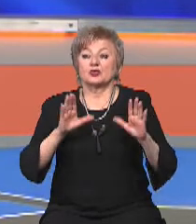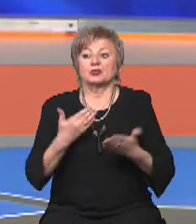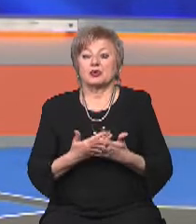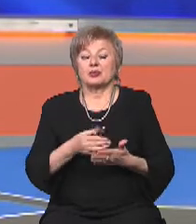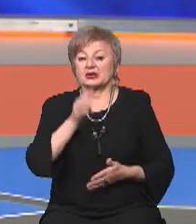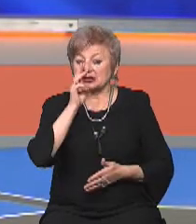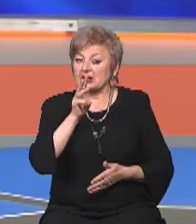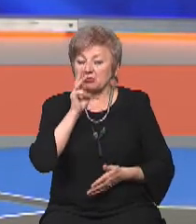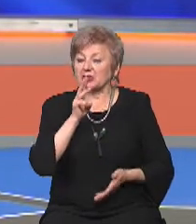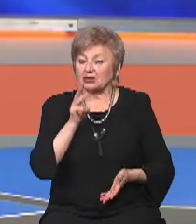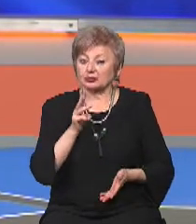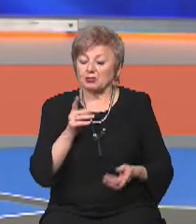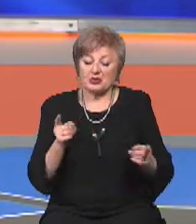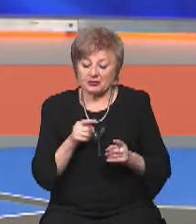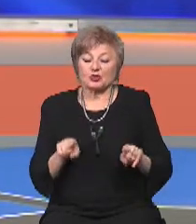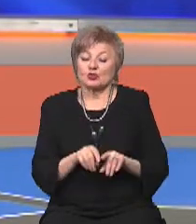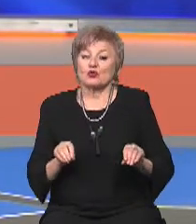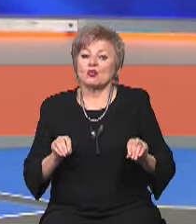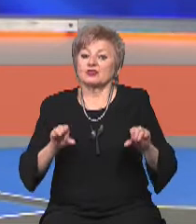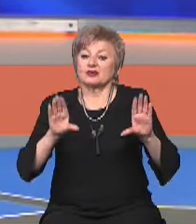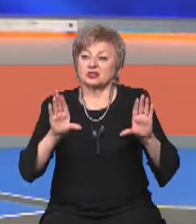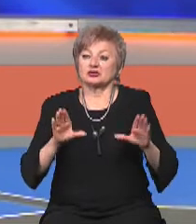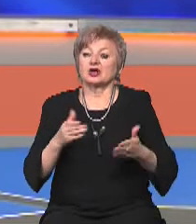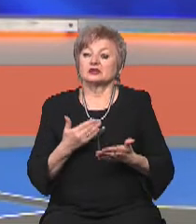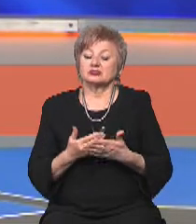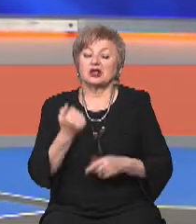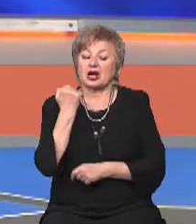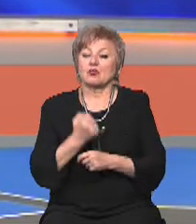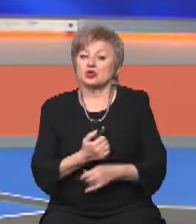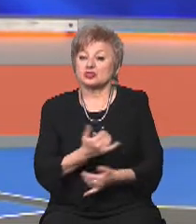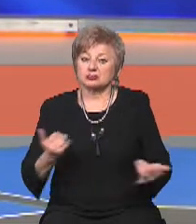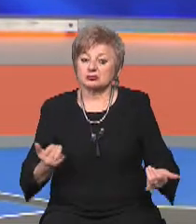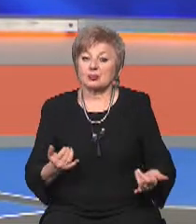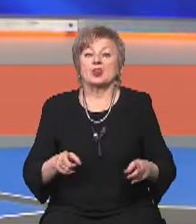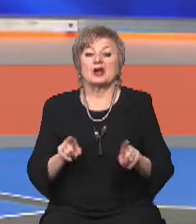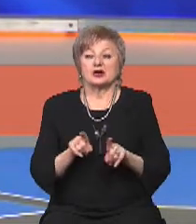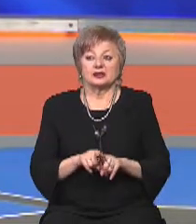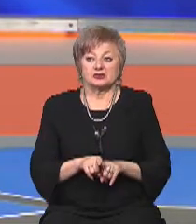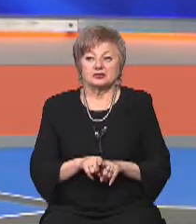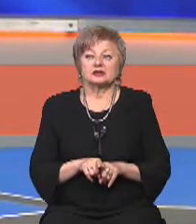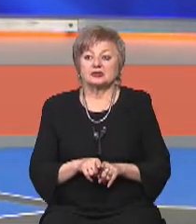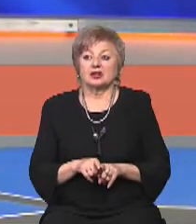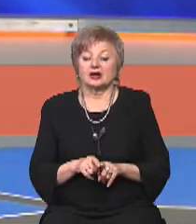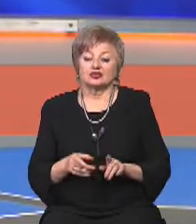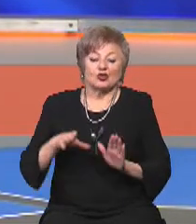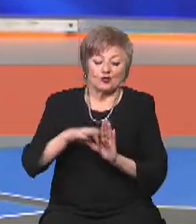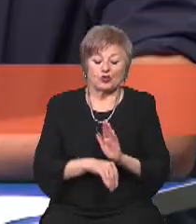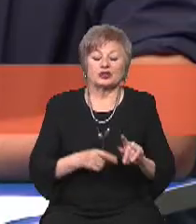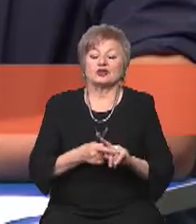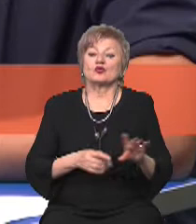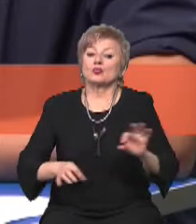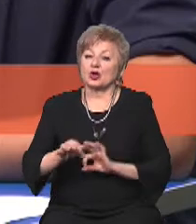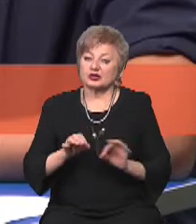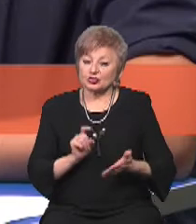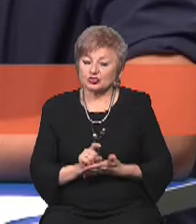мінімальної заробітної плати для робочих, і так само вони мають враховувати це в проєкті.